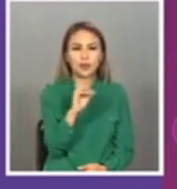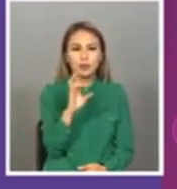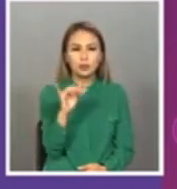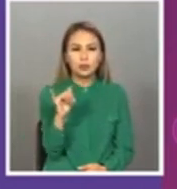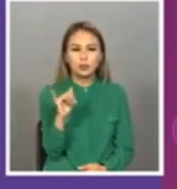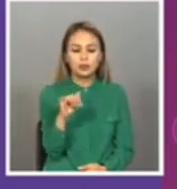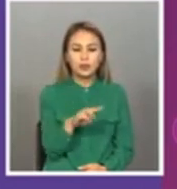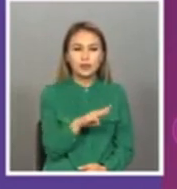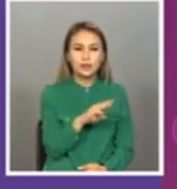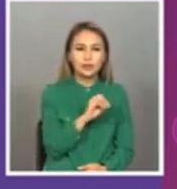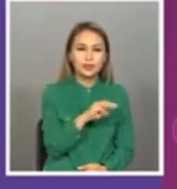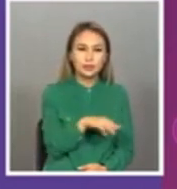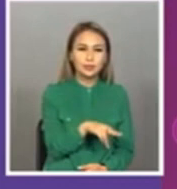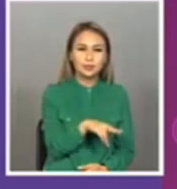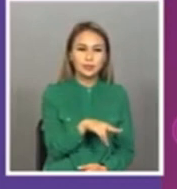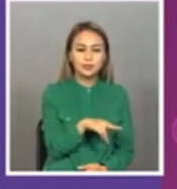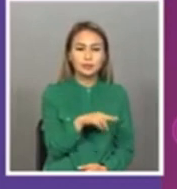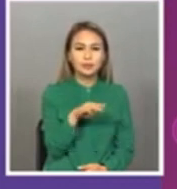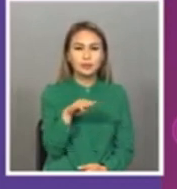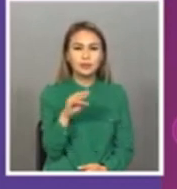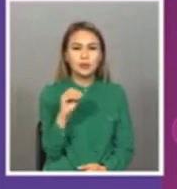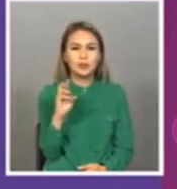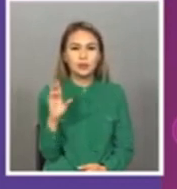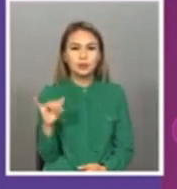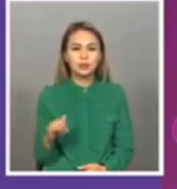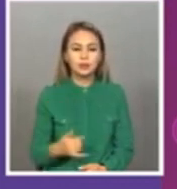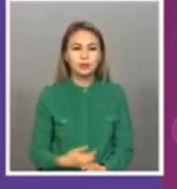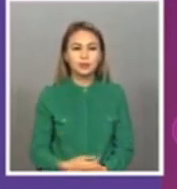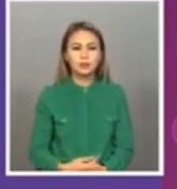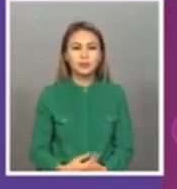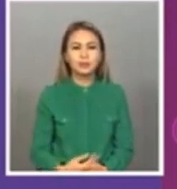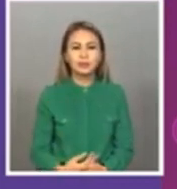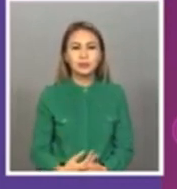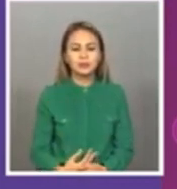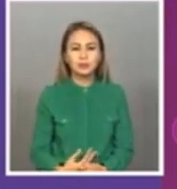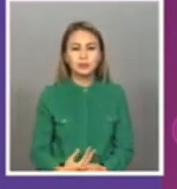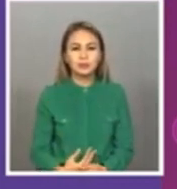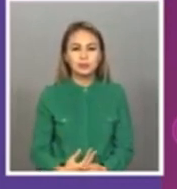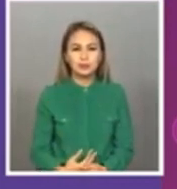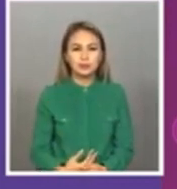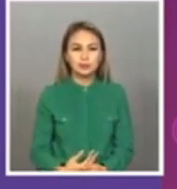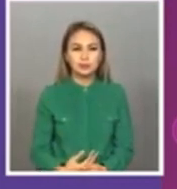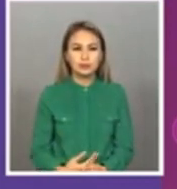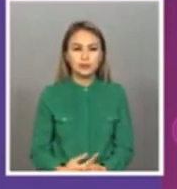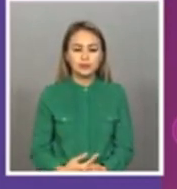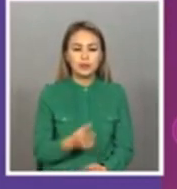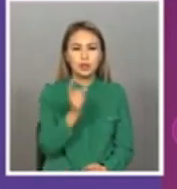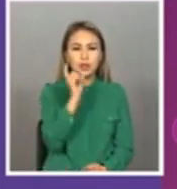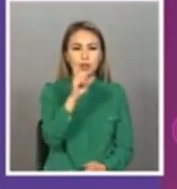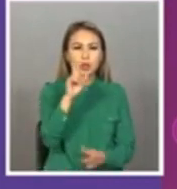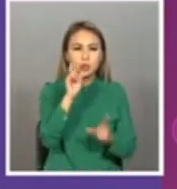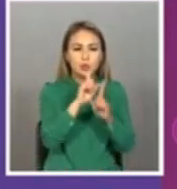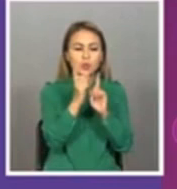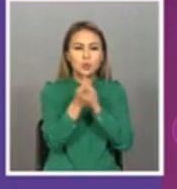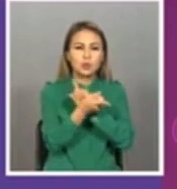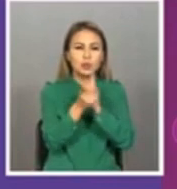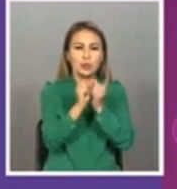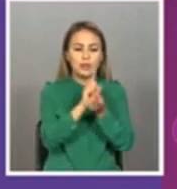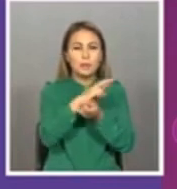кебу. Теп, тебу. Түбір сөздегі өзгерістерге мән